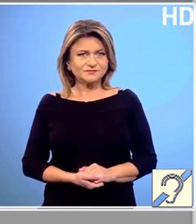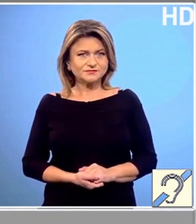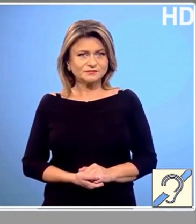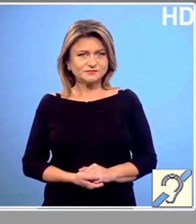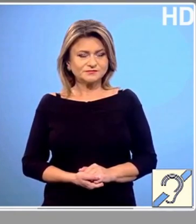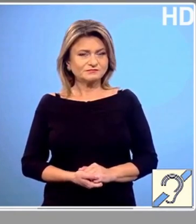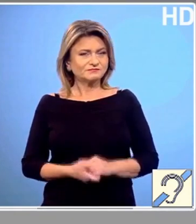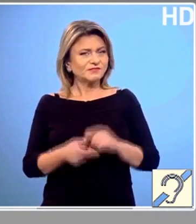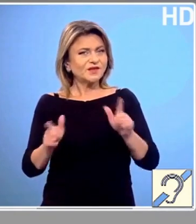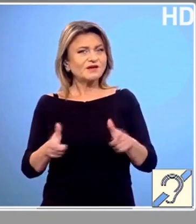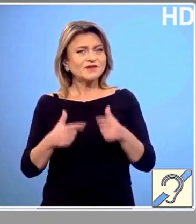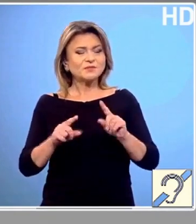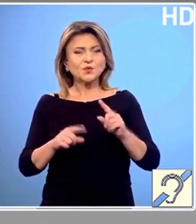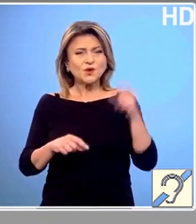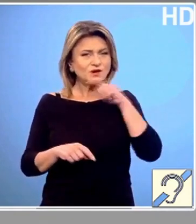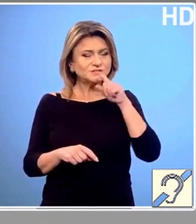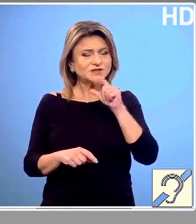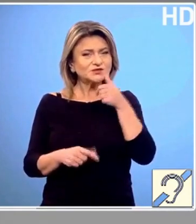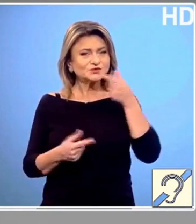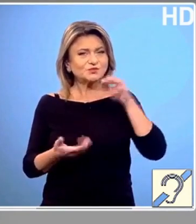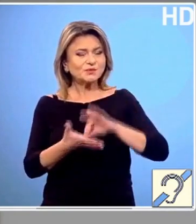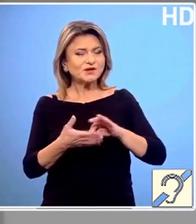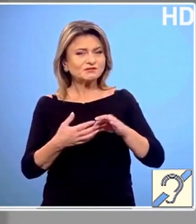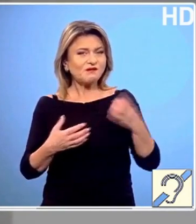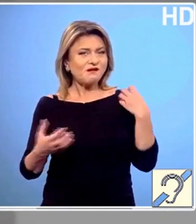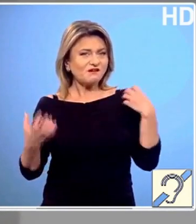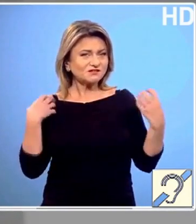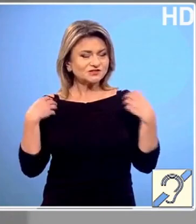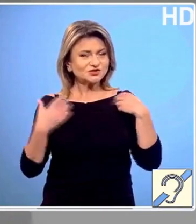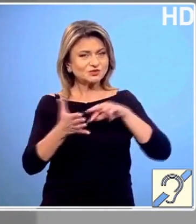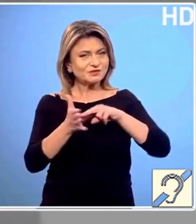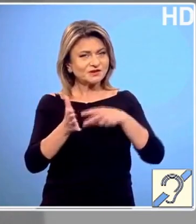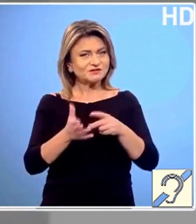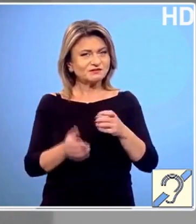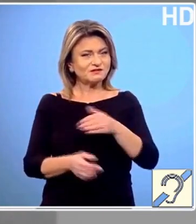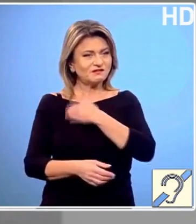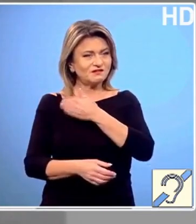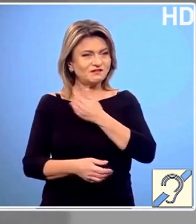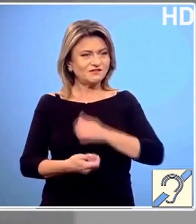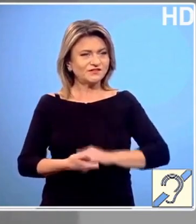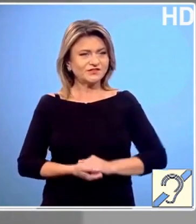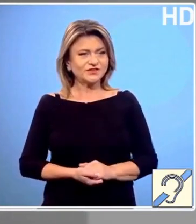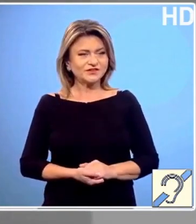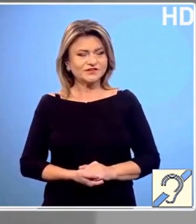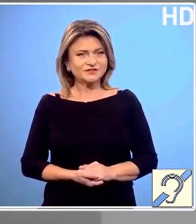De la eveniment nu au lipsit nici momentele artistice pregătite de elevi.